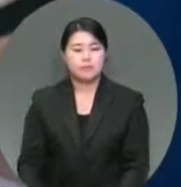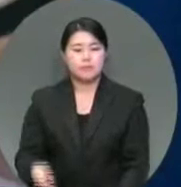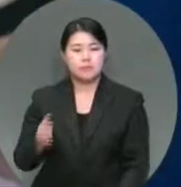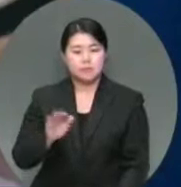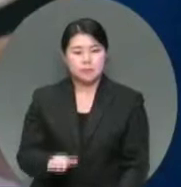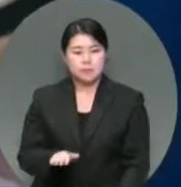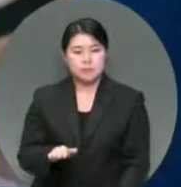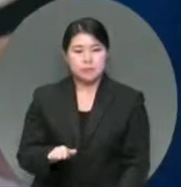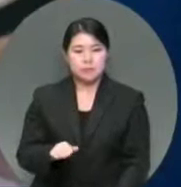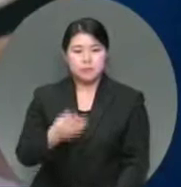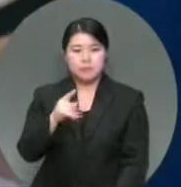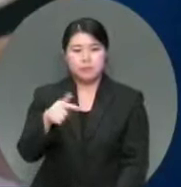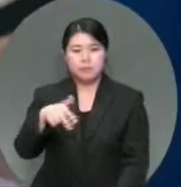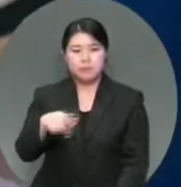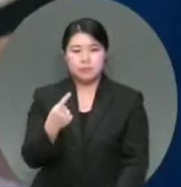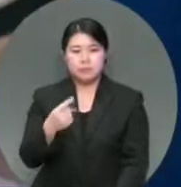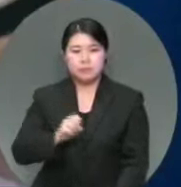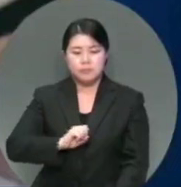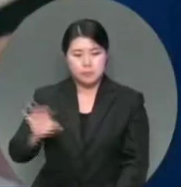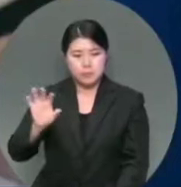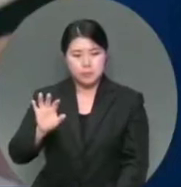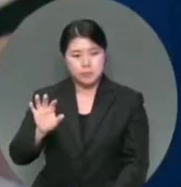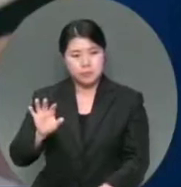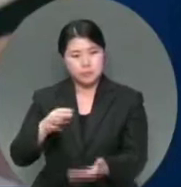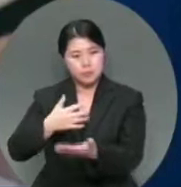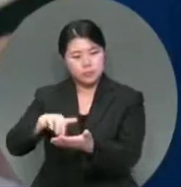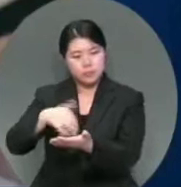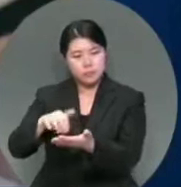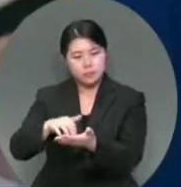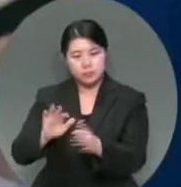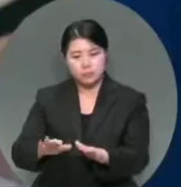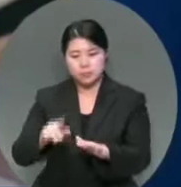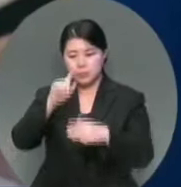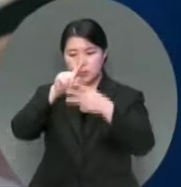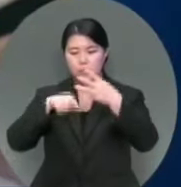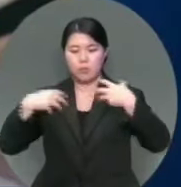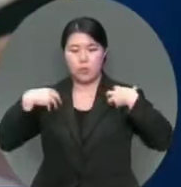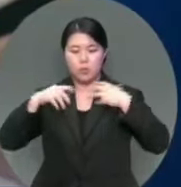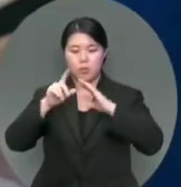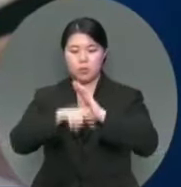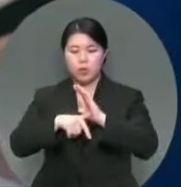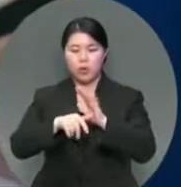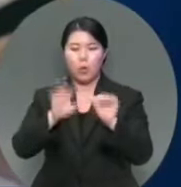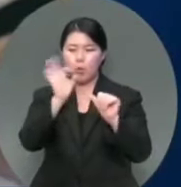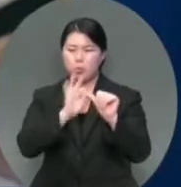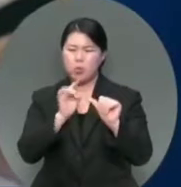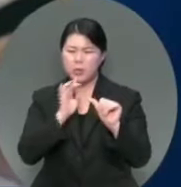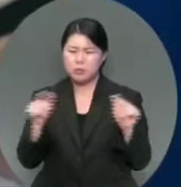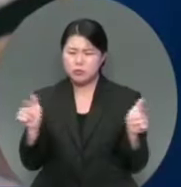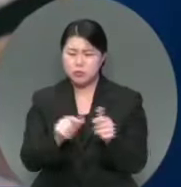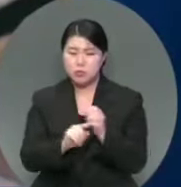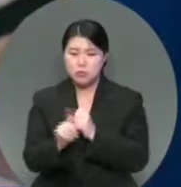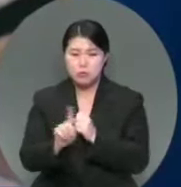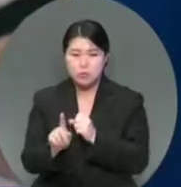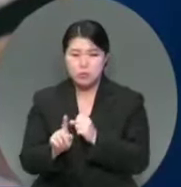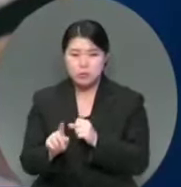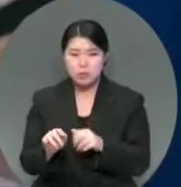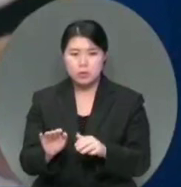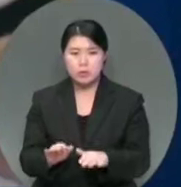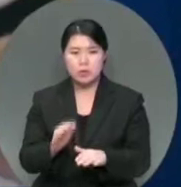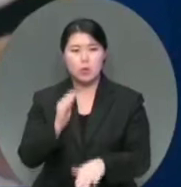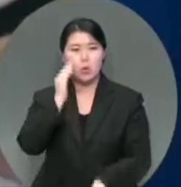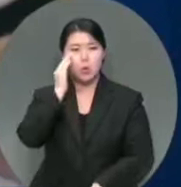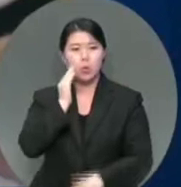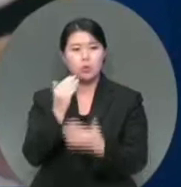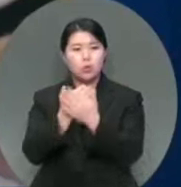탄소 배출량이 윤 정부 기간 동안 5%밖에 안 되는 이유가 이 탄소 중립 녹색